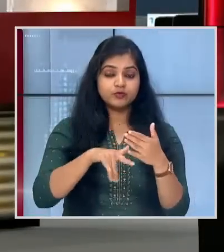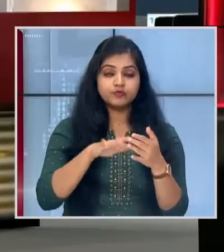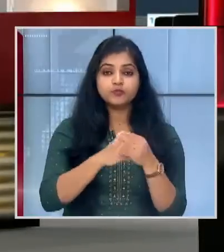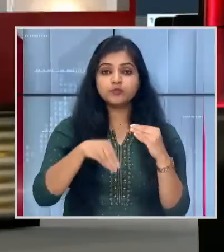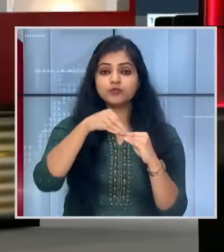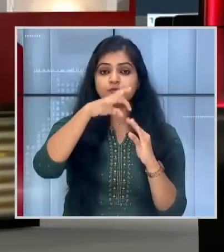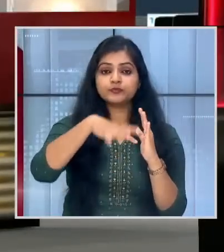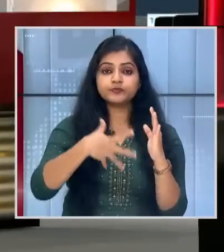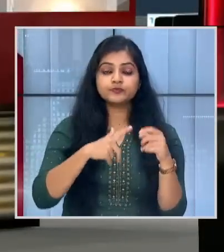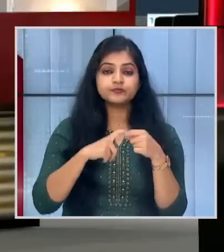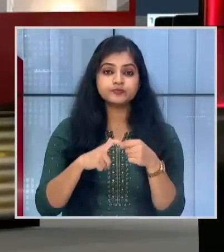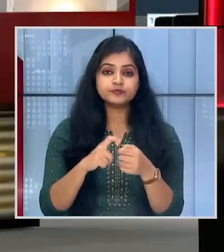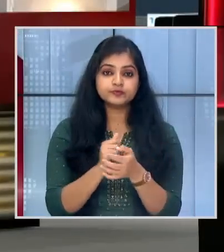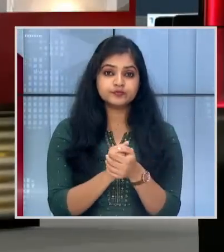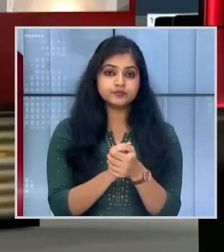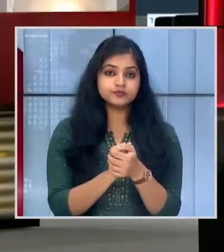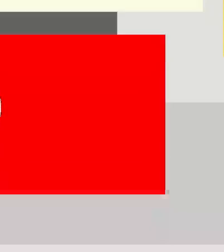Vivarangal.